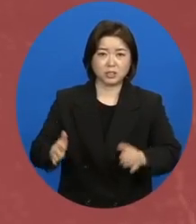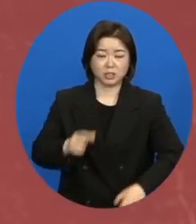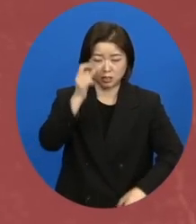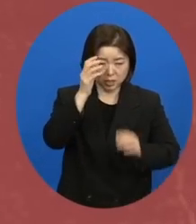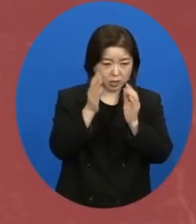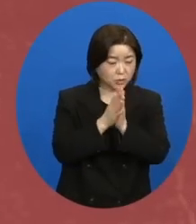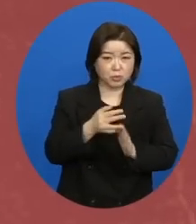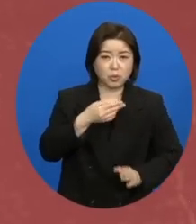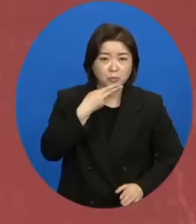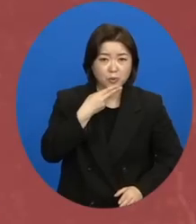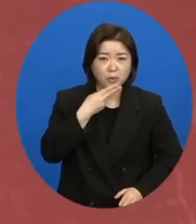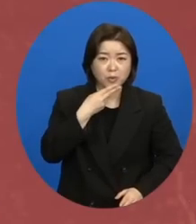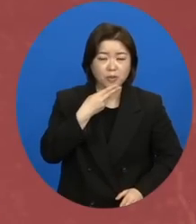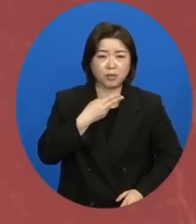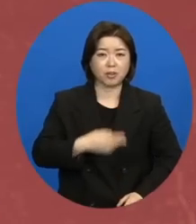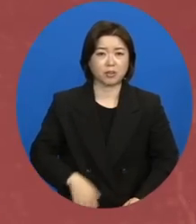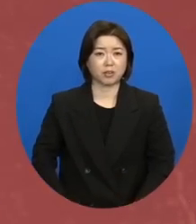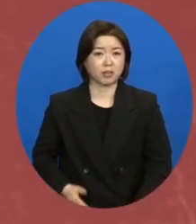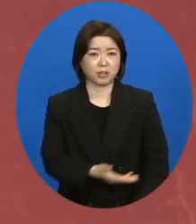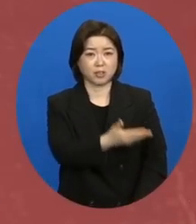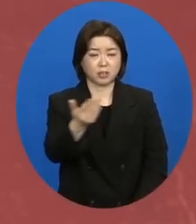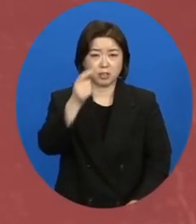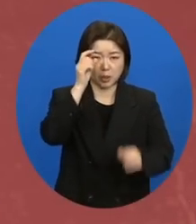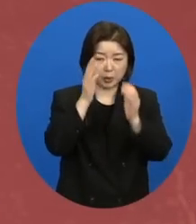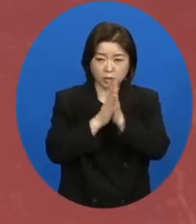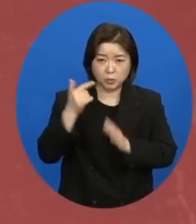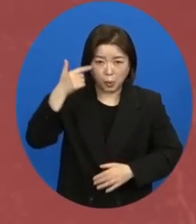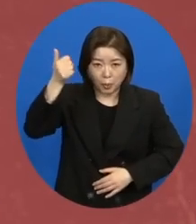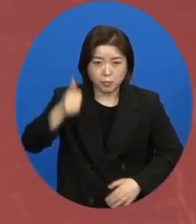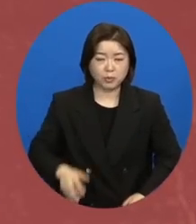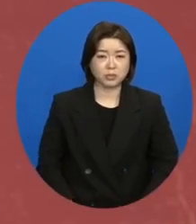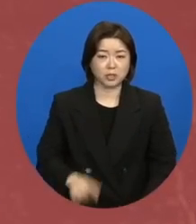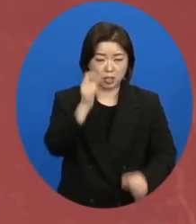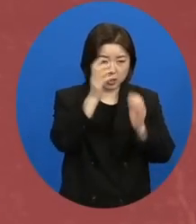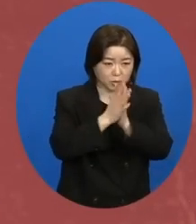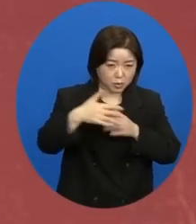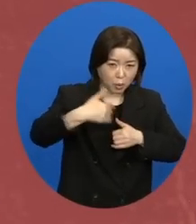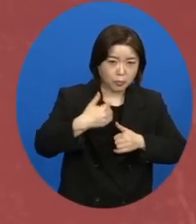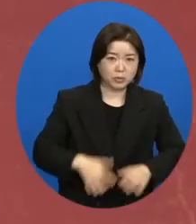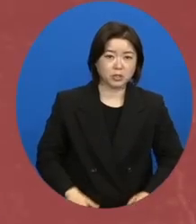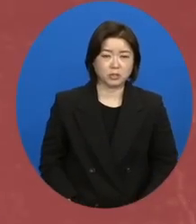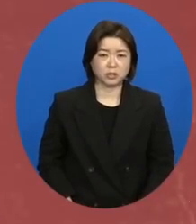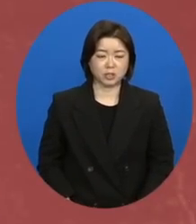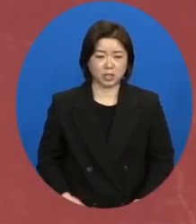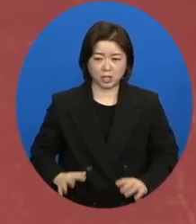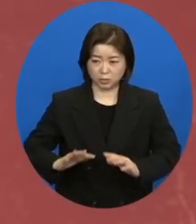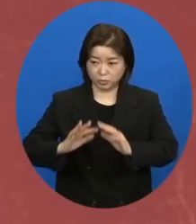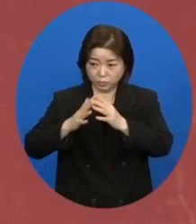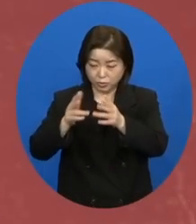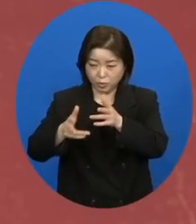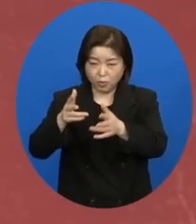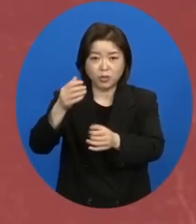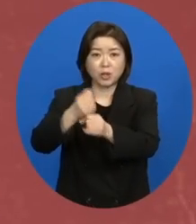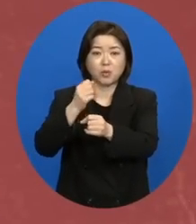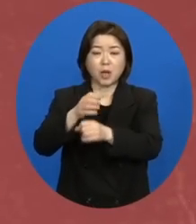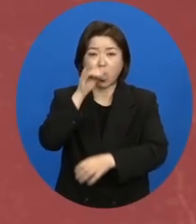해? 여러분 기도하는 목사가 기도 부탁받아서 공장을 짓고 있는데